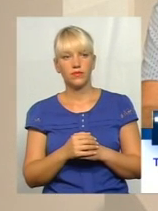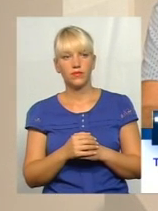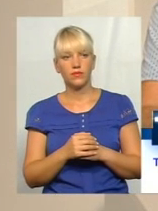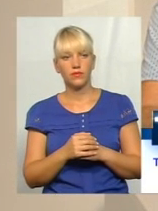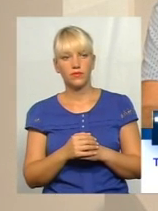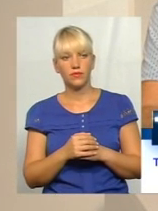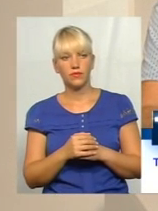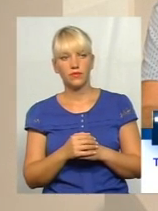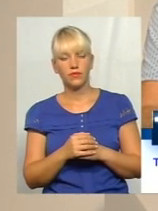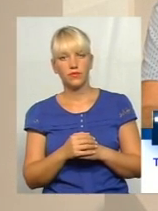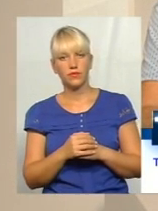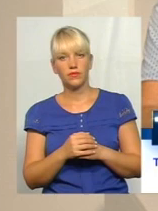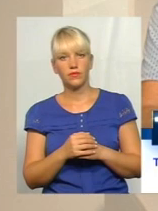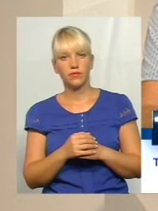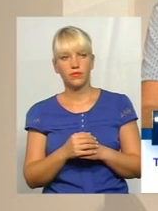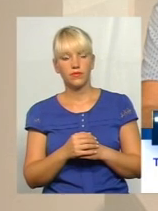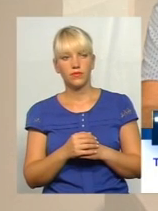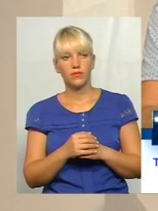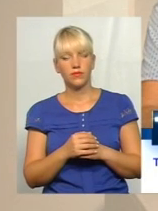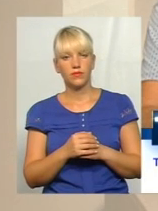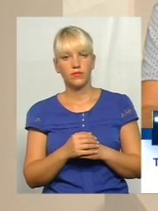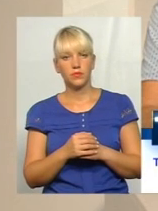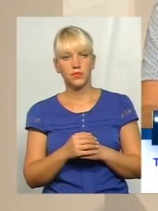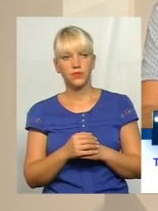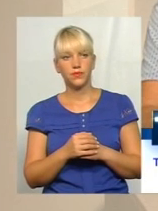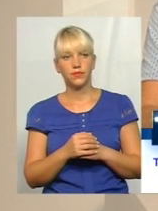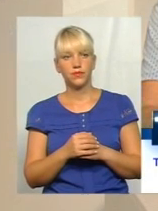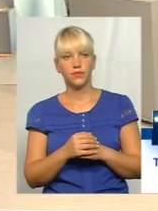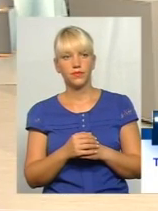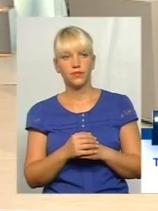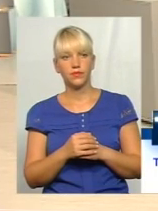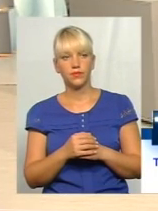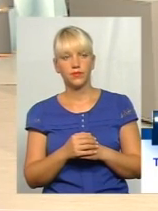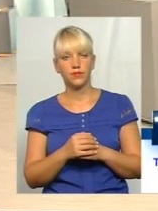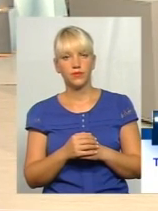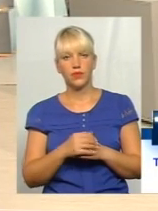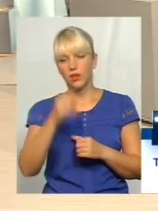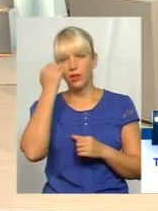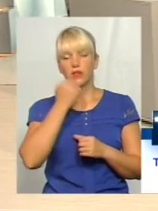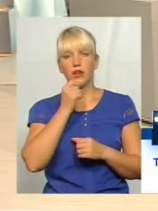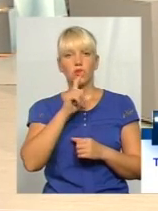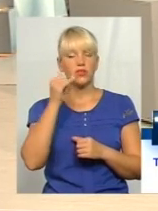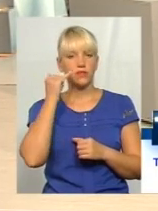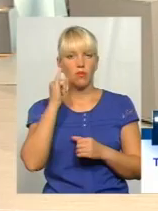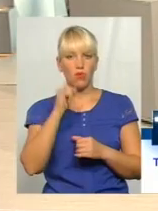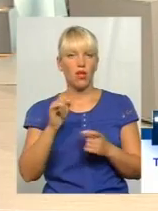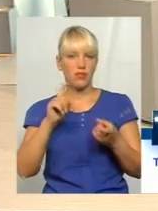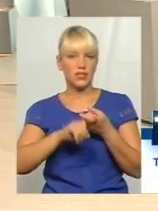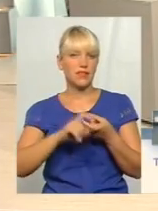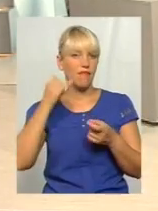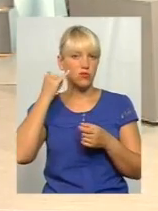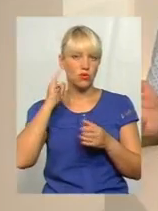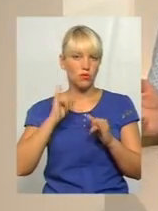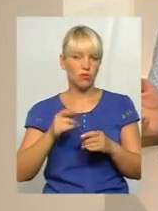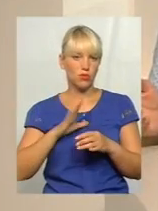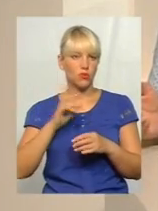преподавате в обязательном поряд Спасибо вам дякую Вам зано щось зв'язком трошки проблематично так